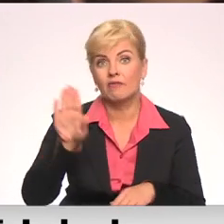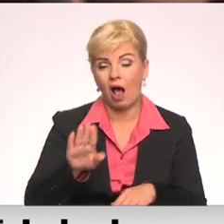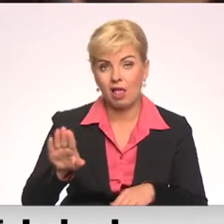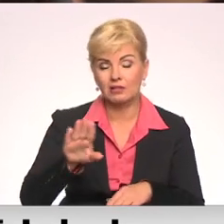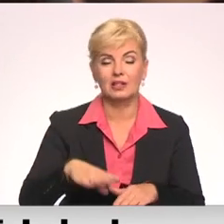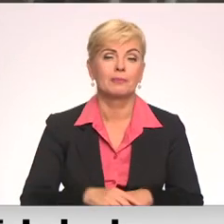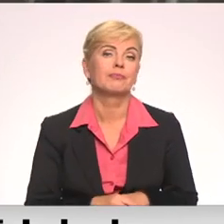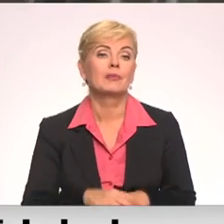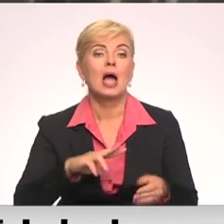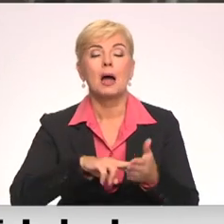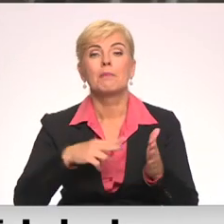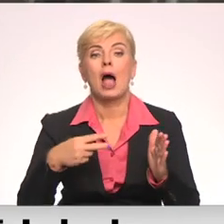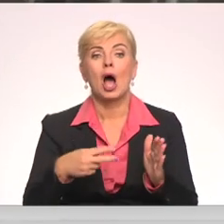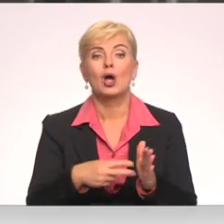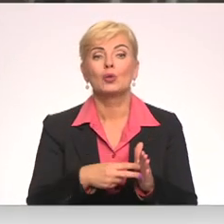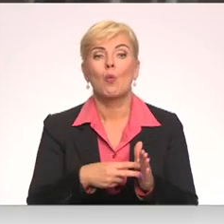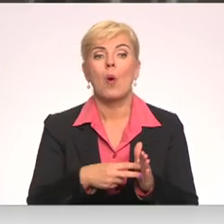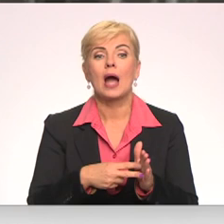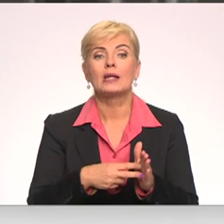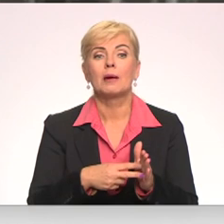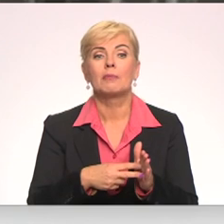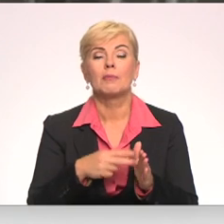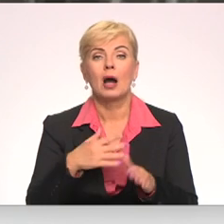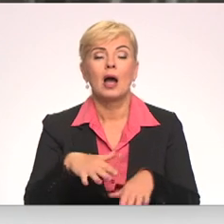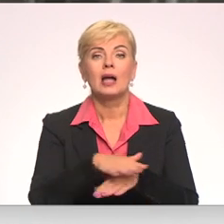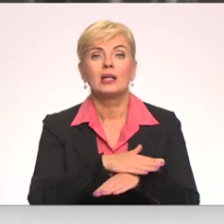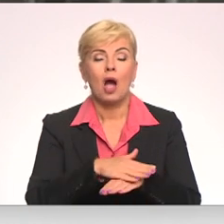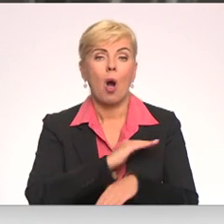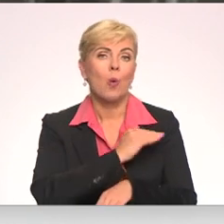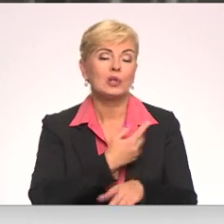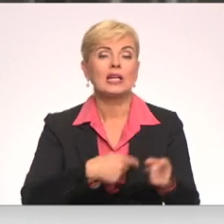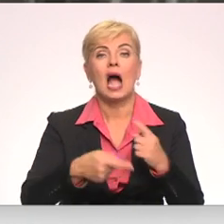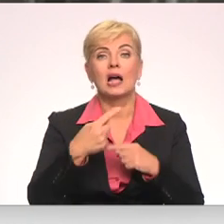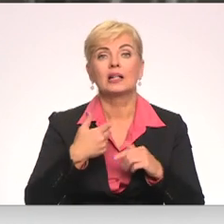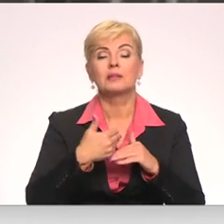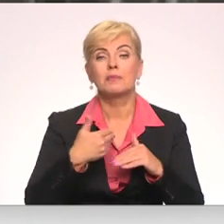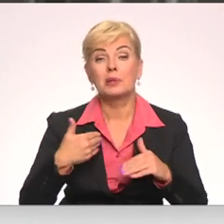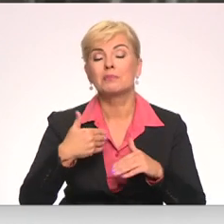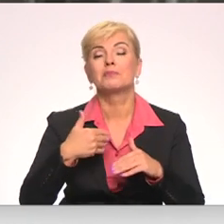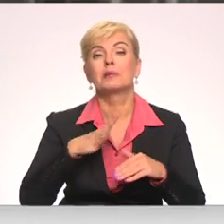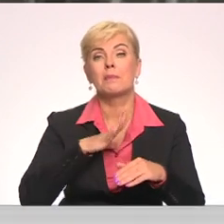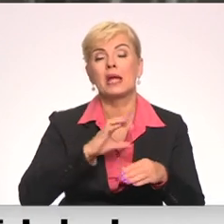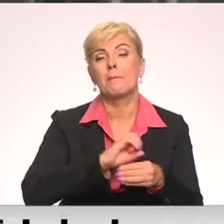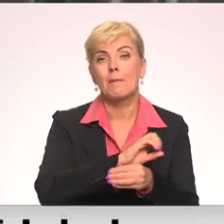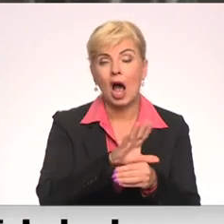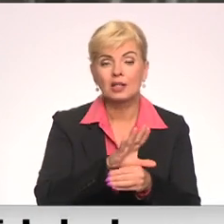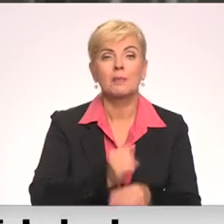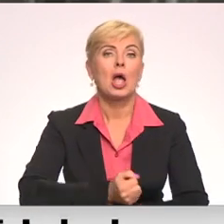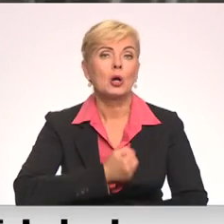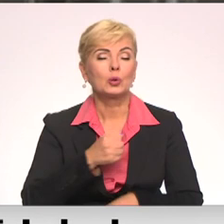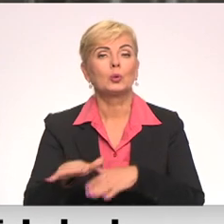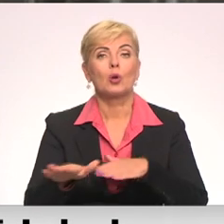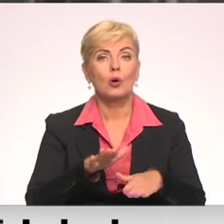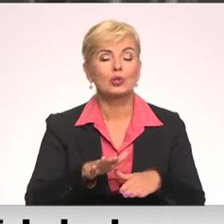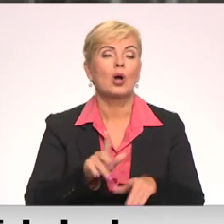Mēs plānojam diezgan tā masīvi jaudīgi atgriezties, jo pirms tam bija pandēmija, bija grūti kaut ko organizēt, arī